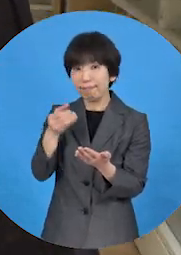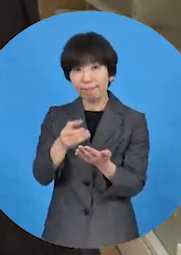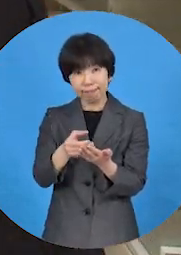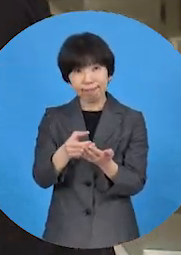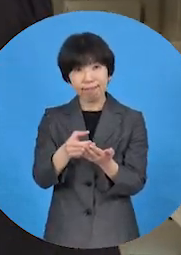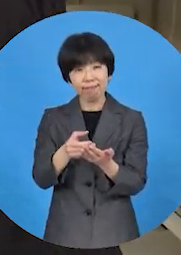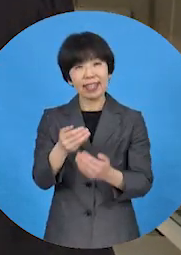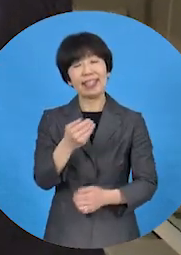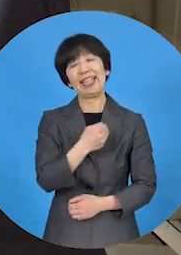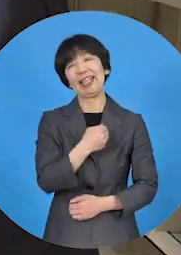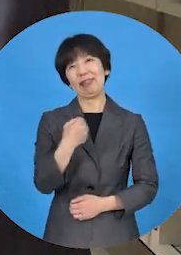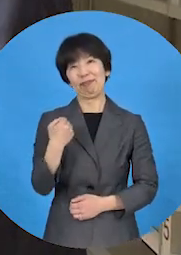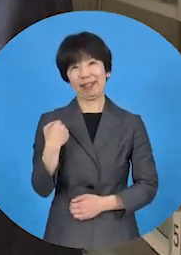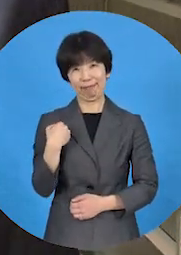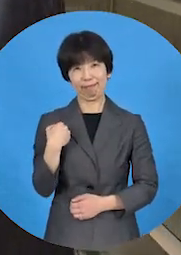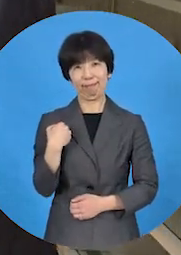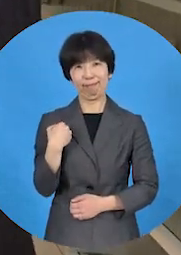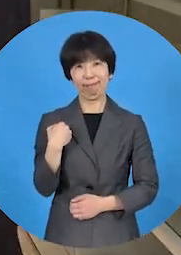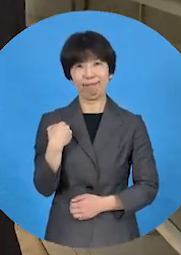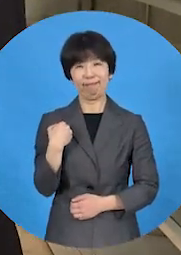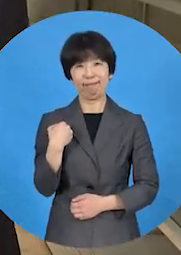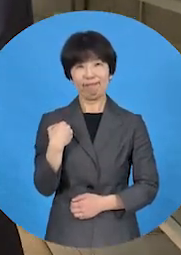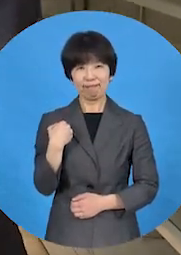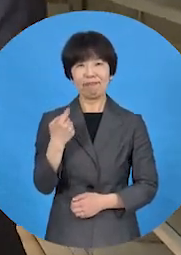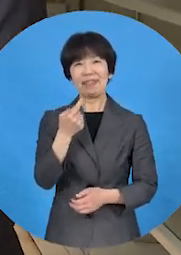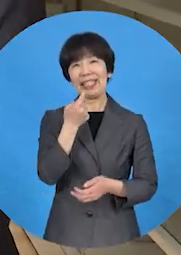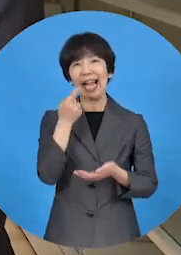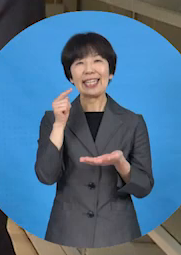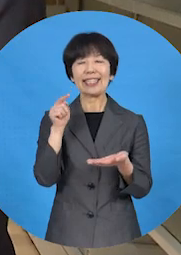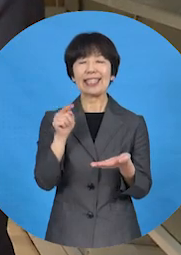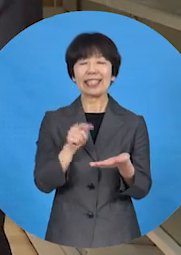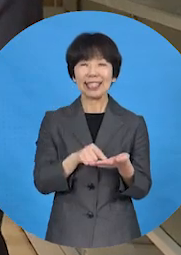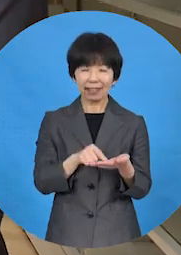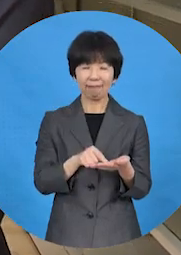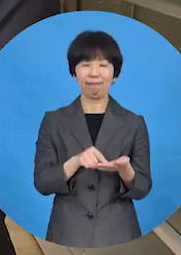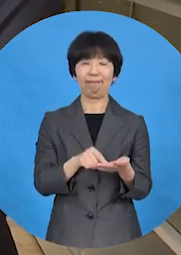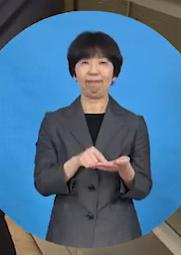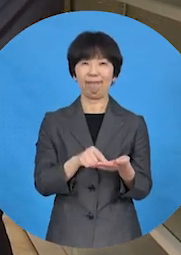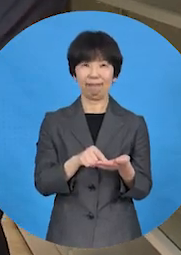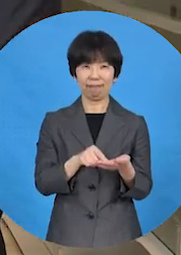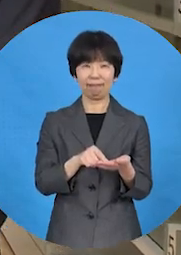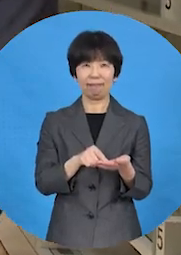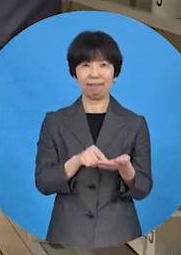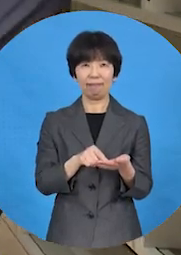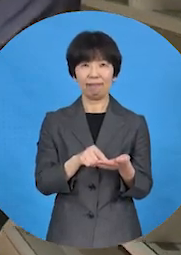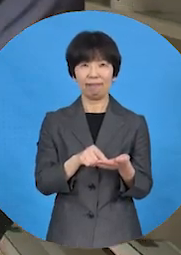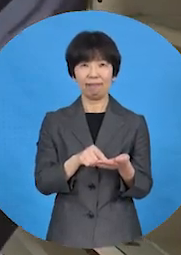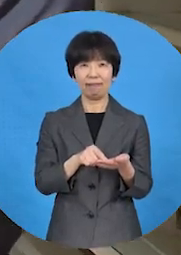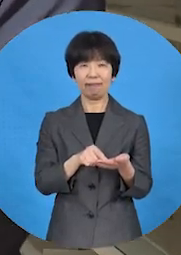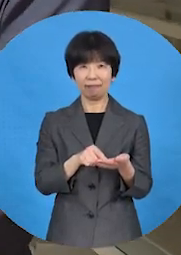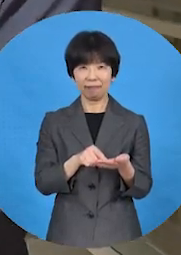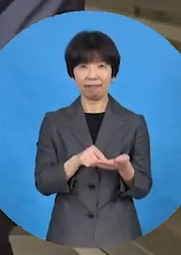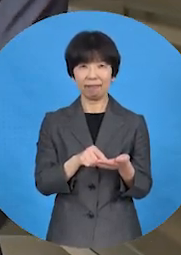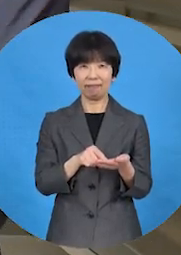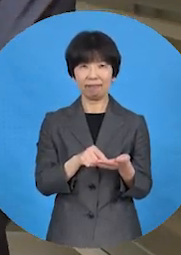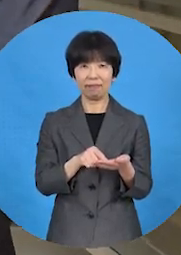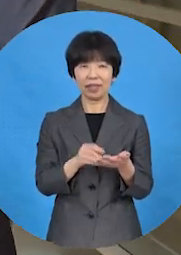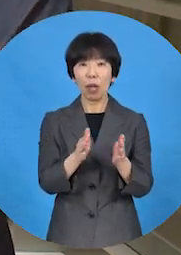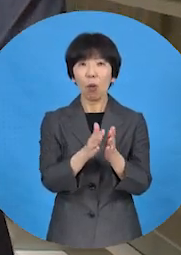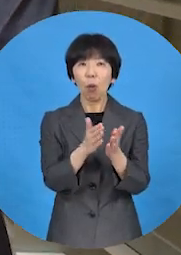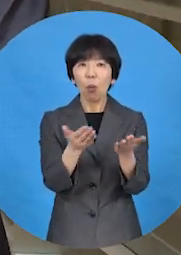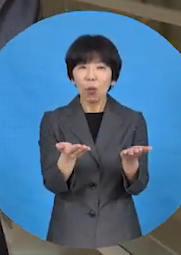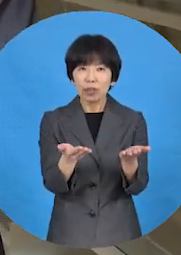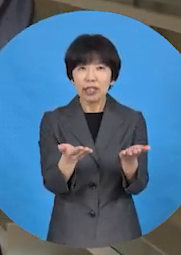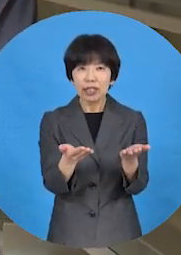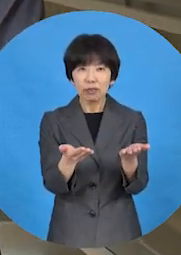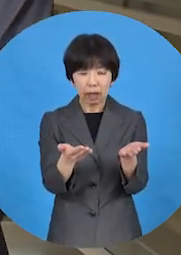籍を取ることができます。 あ、はい、簡単ですね。 そうですね、はい、でこれはです